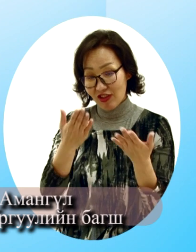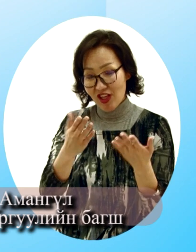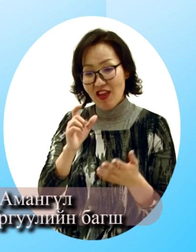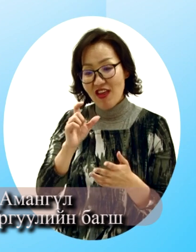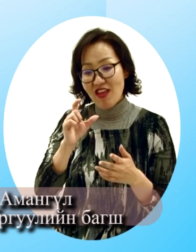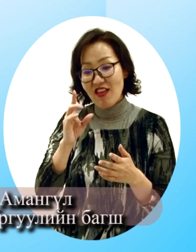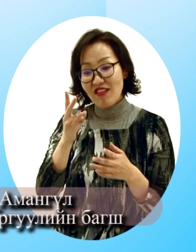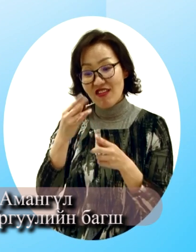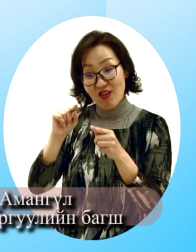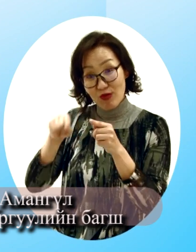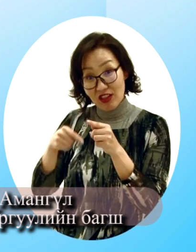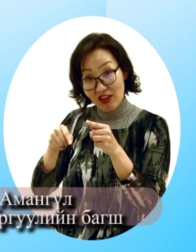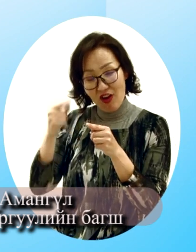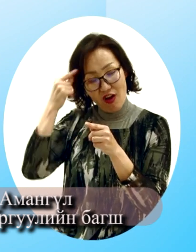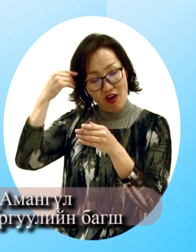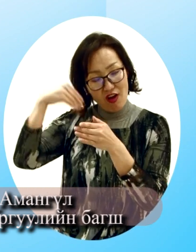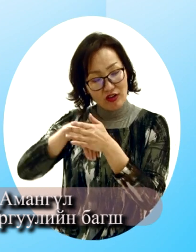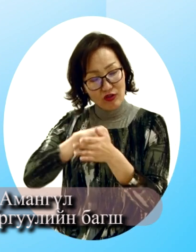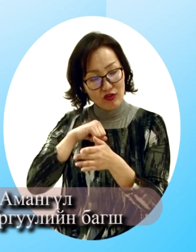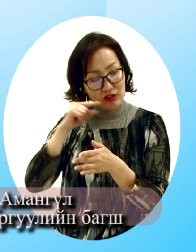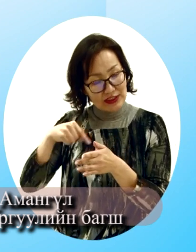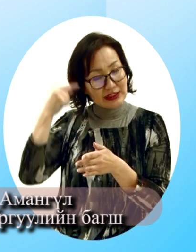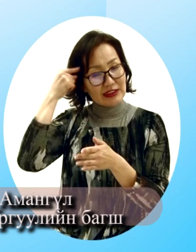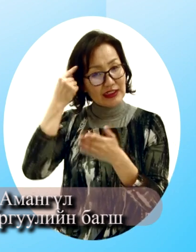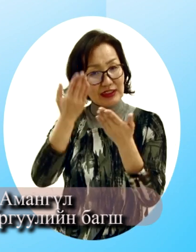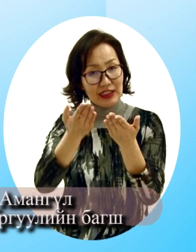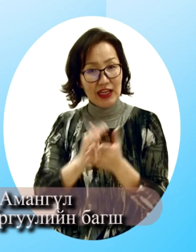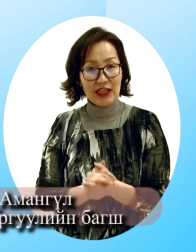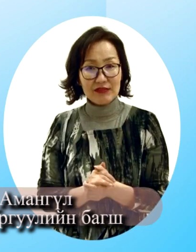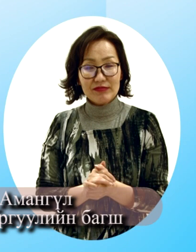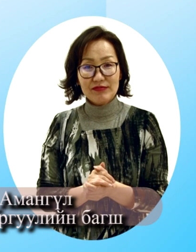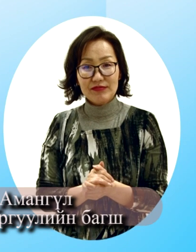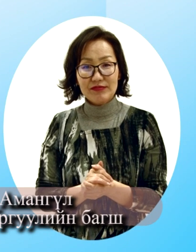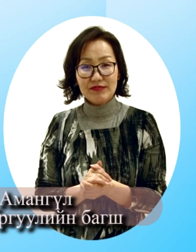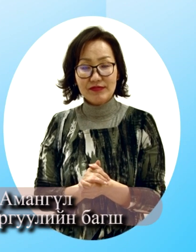Бөлшектің алым мен бөлімі бірдей сан болса, бірге тең деген ұғымды пайдаланамыз.